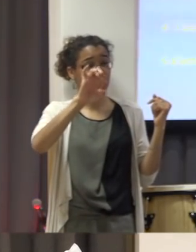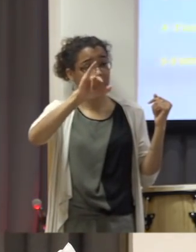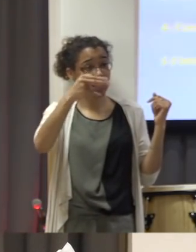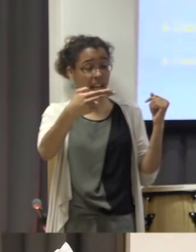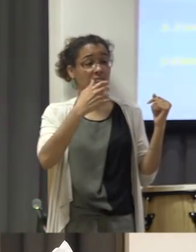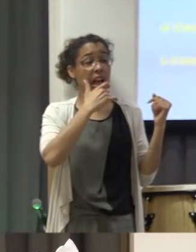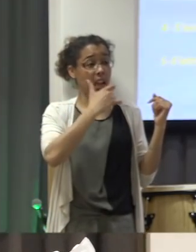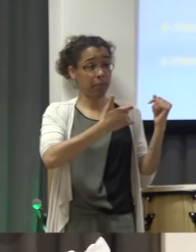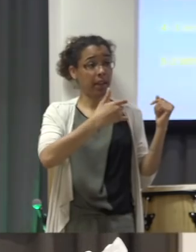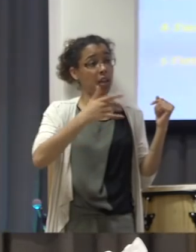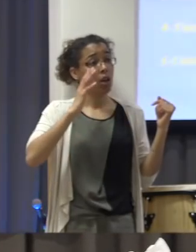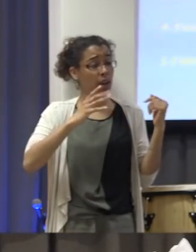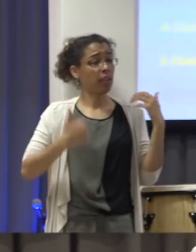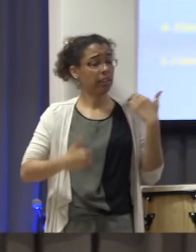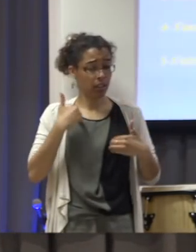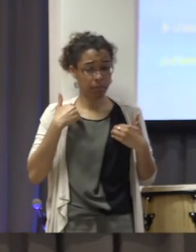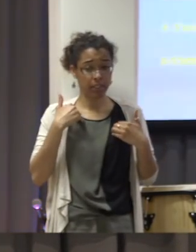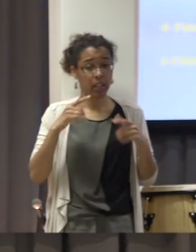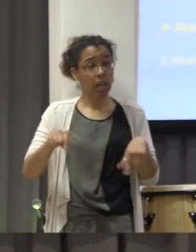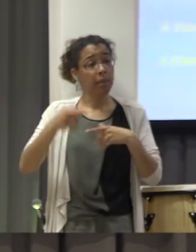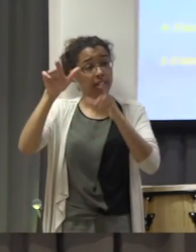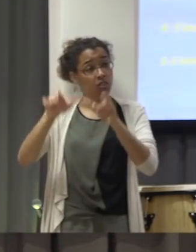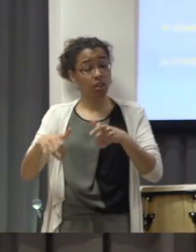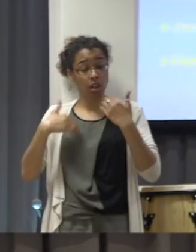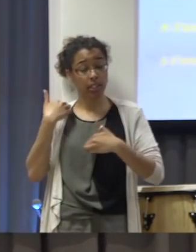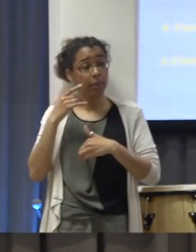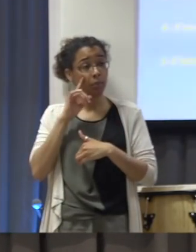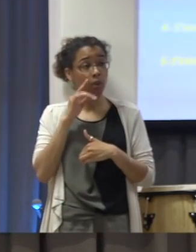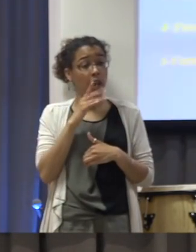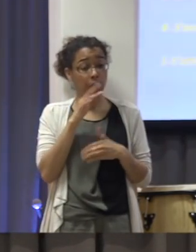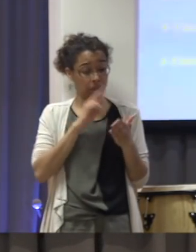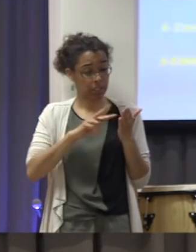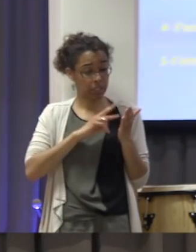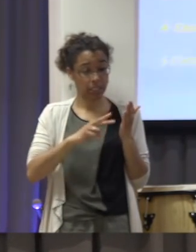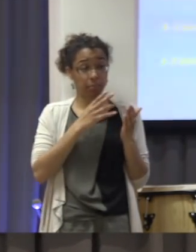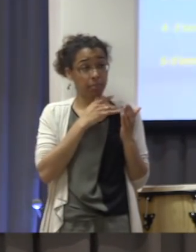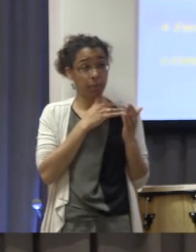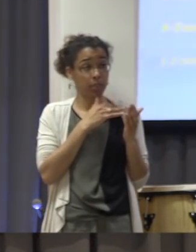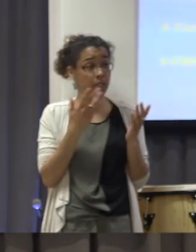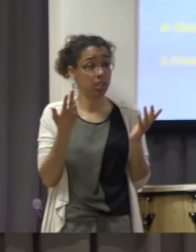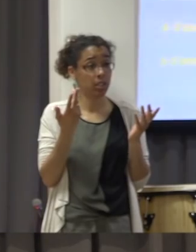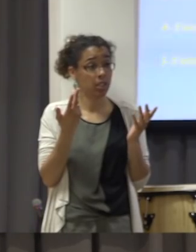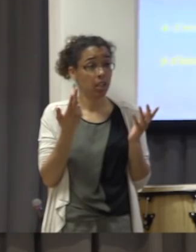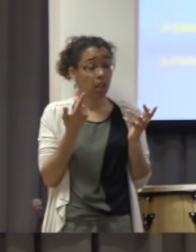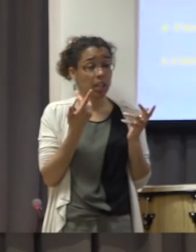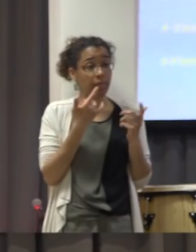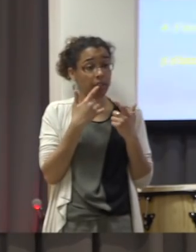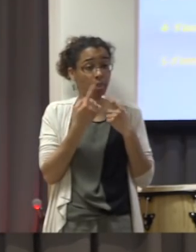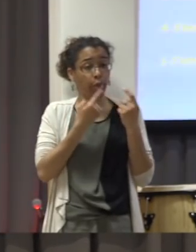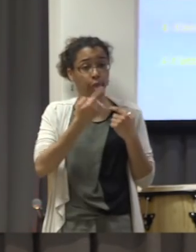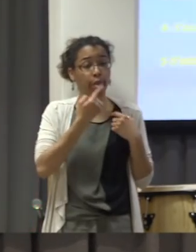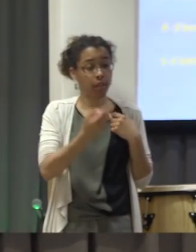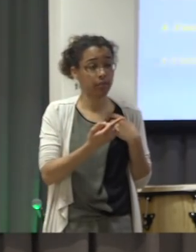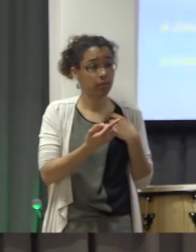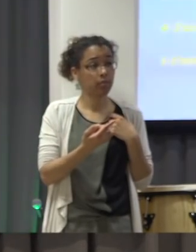il était envoyé même chez les handicapés parce qu'il ne pouvait pas lire, il avait un problème de langage. Mais